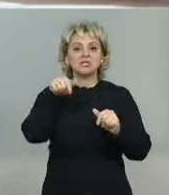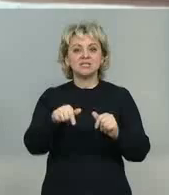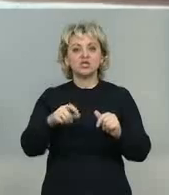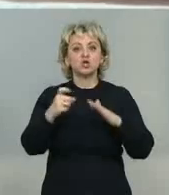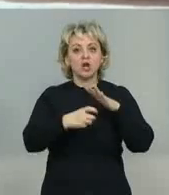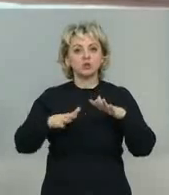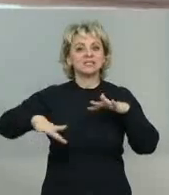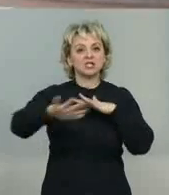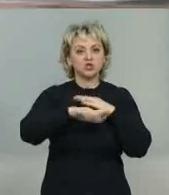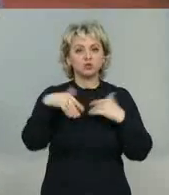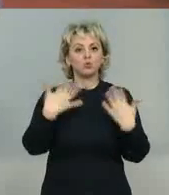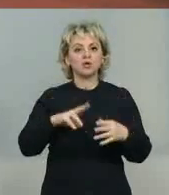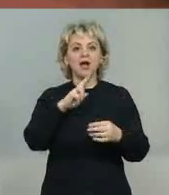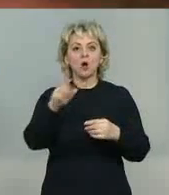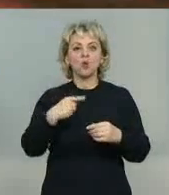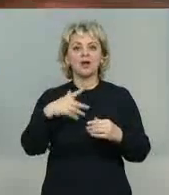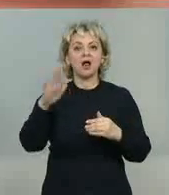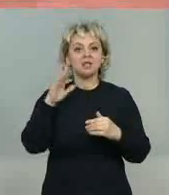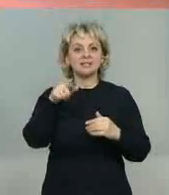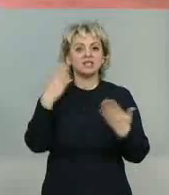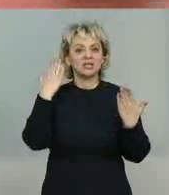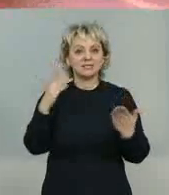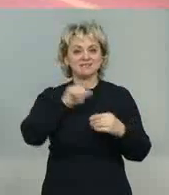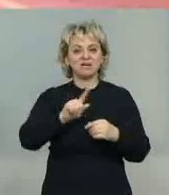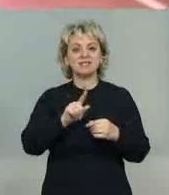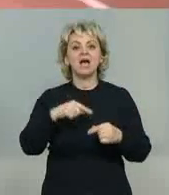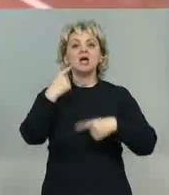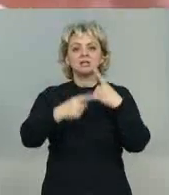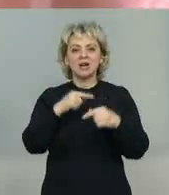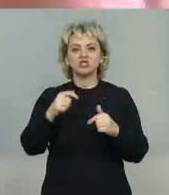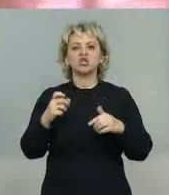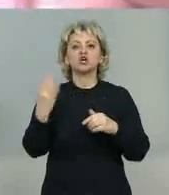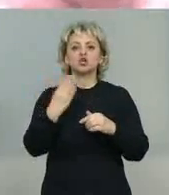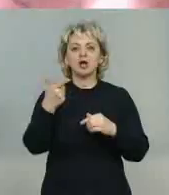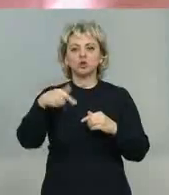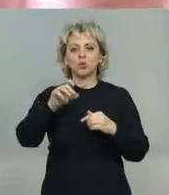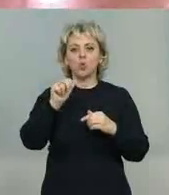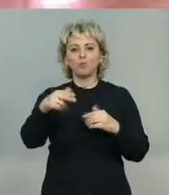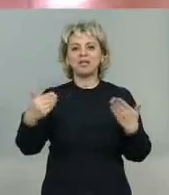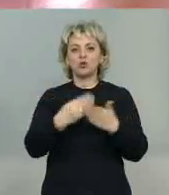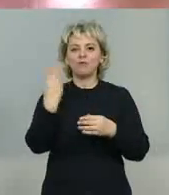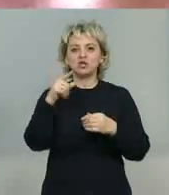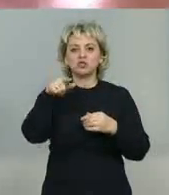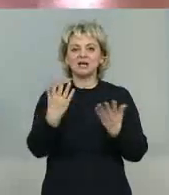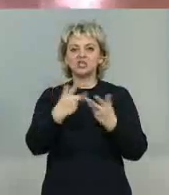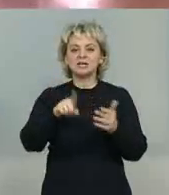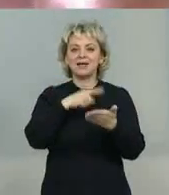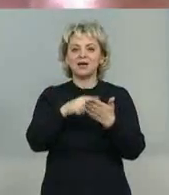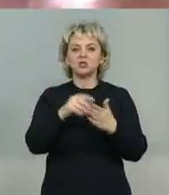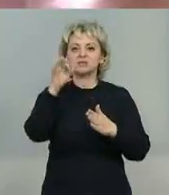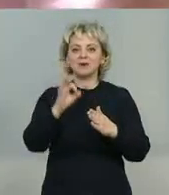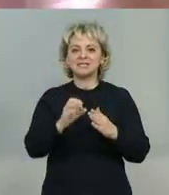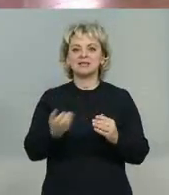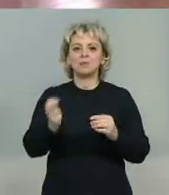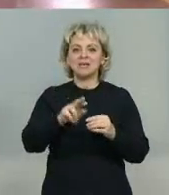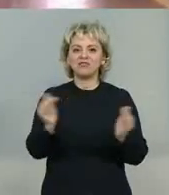на шахтерских территориях, уже которые голосование, неизвестно. Традиционно шахты, Гуково, Новошахтинск в числе городов с процентом